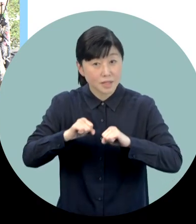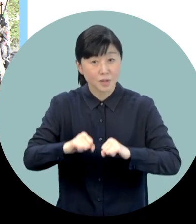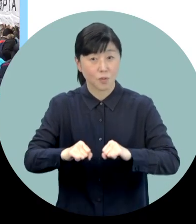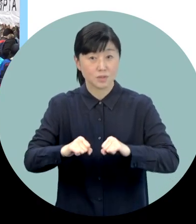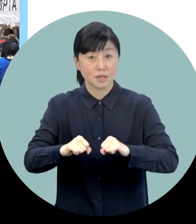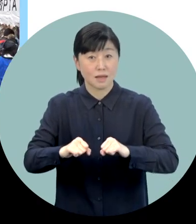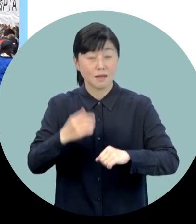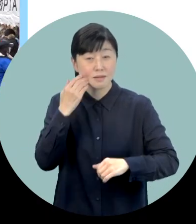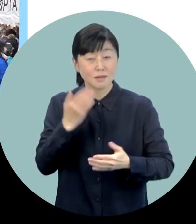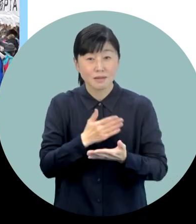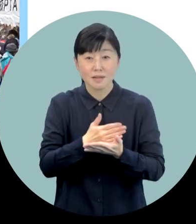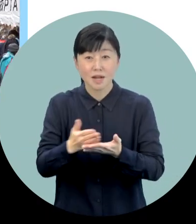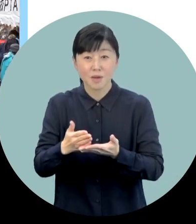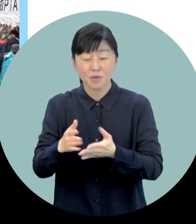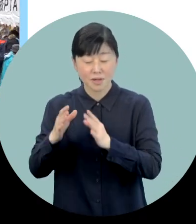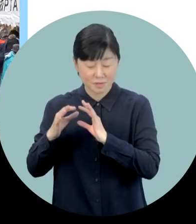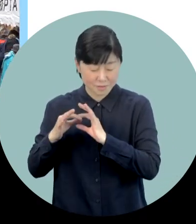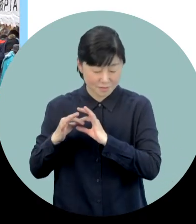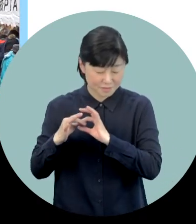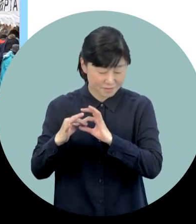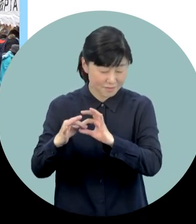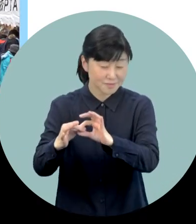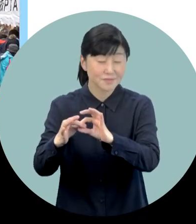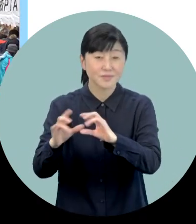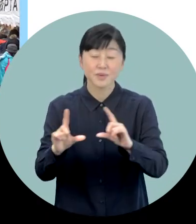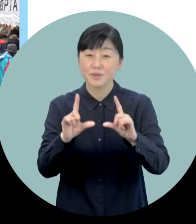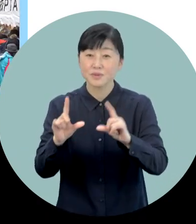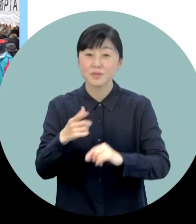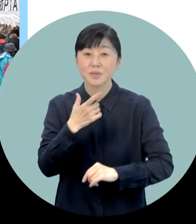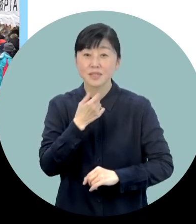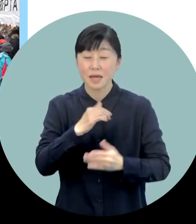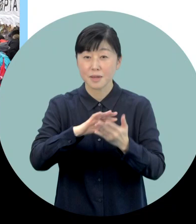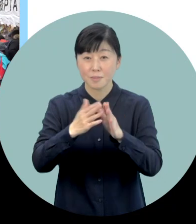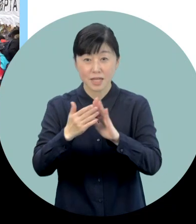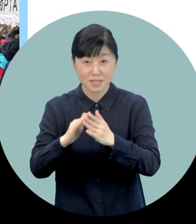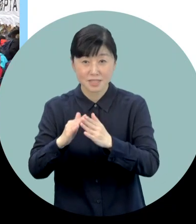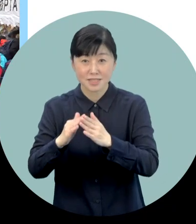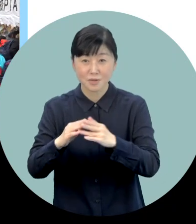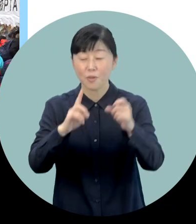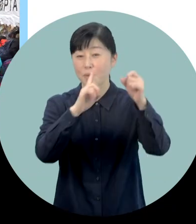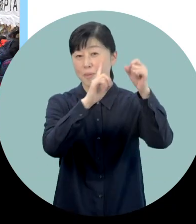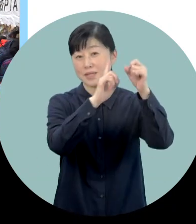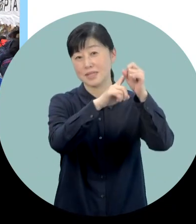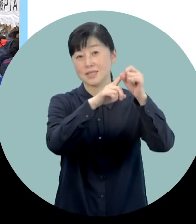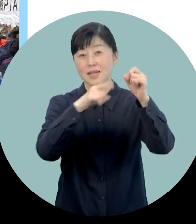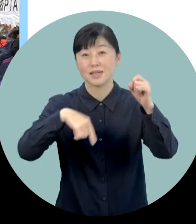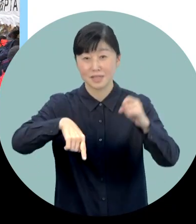した誰もがいつまでも住み続けたい町づくりを進めています。